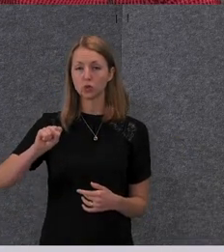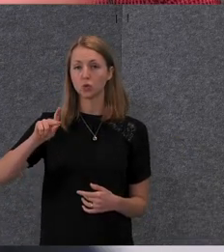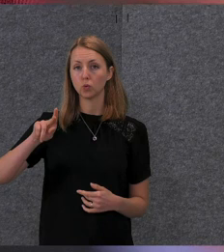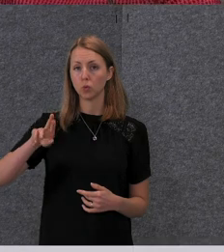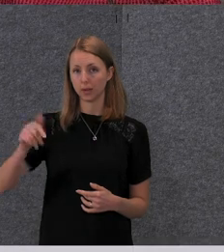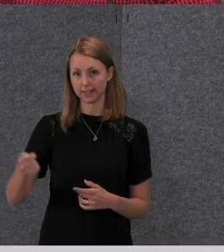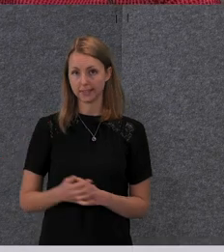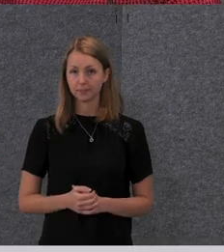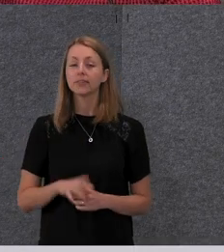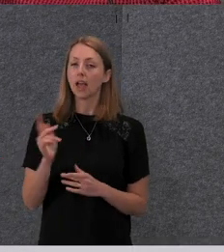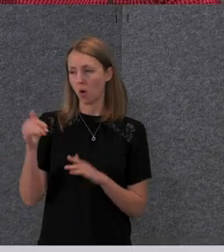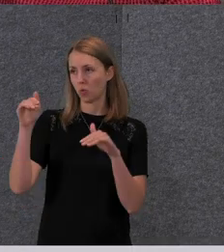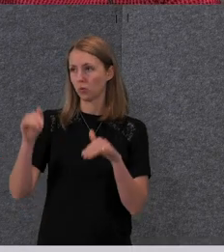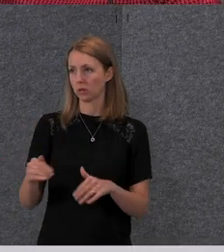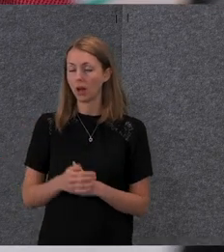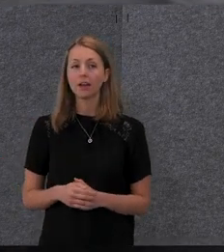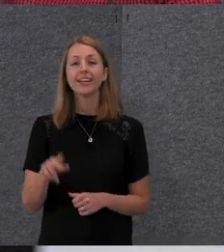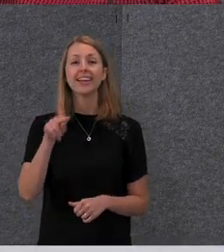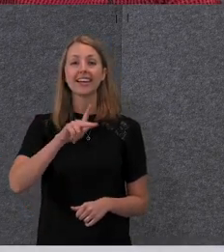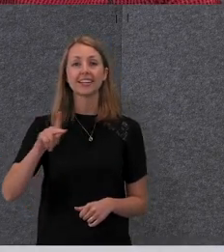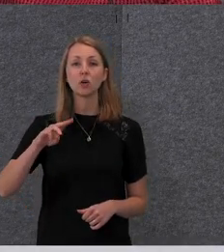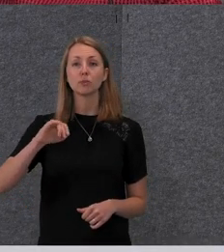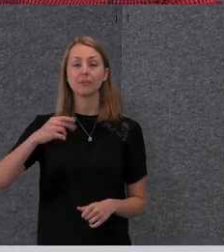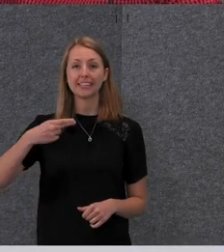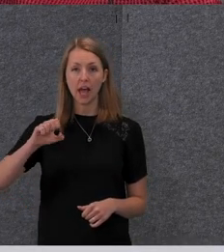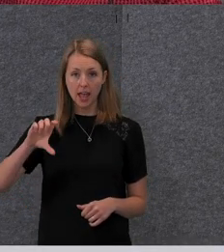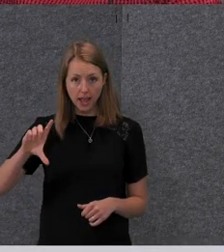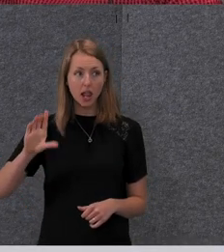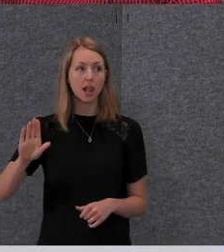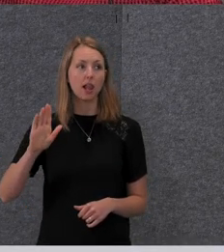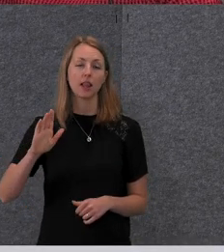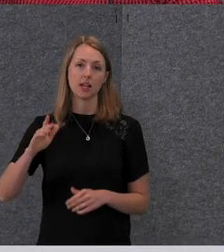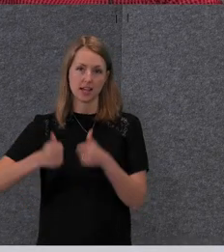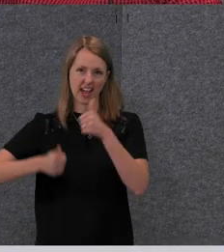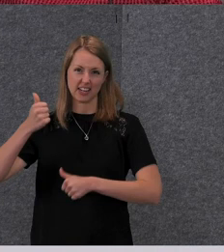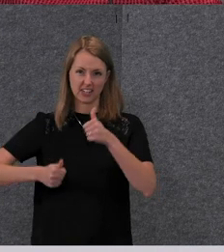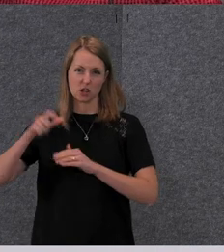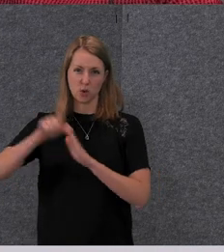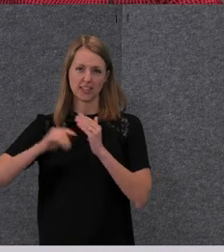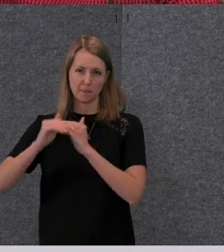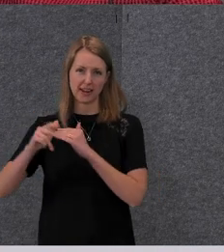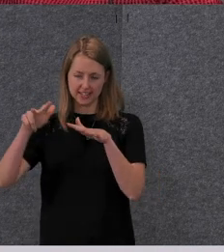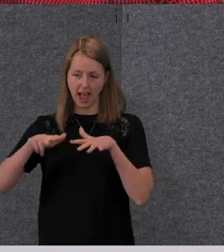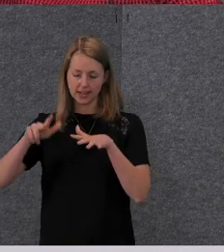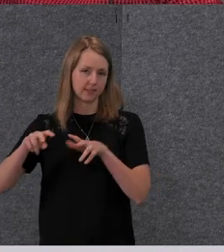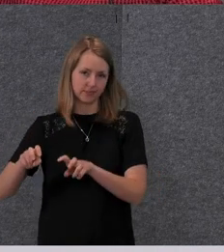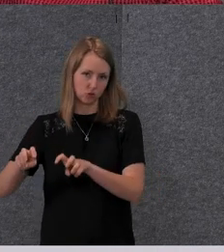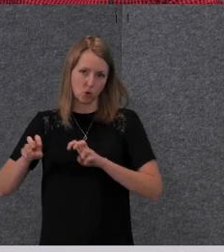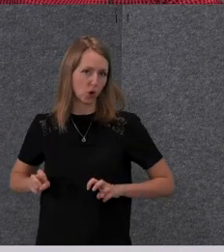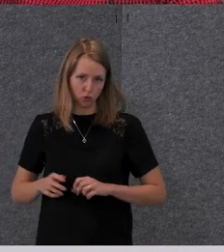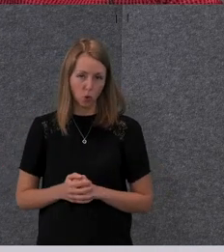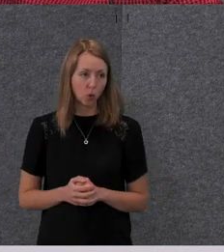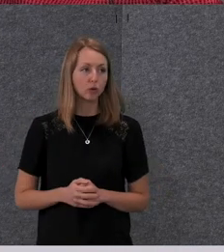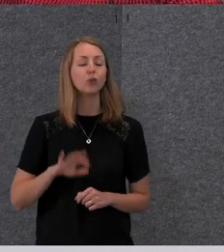Klaus Michael hat in der Zwischenzeit seine Kandidatur für den Listenplatz 18 zurückgezogen. Und ich möchte noch einmal mich bei